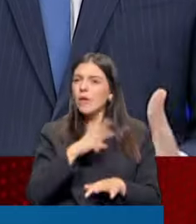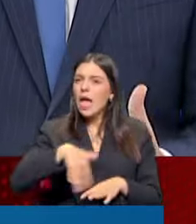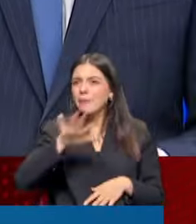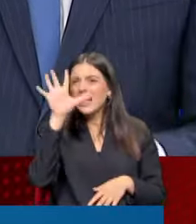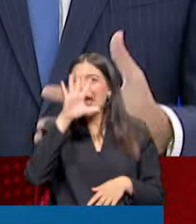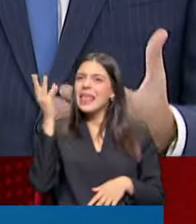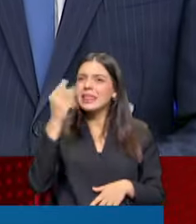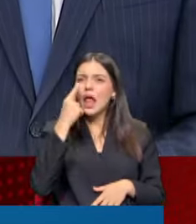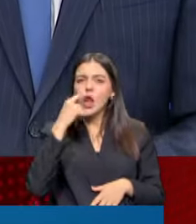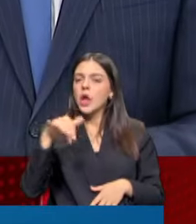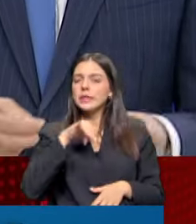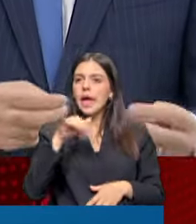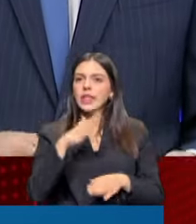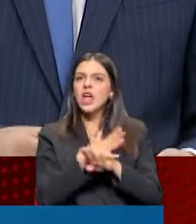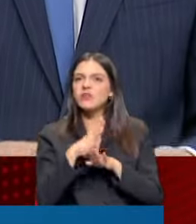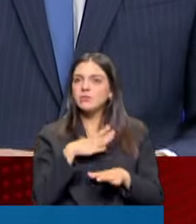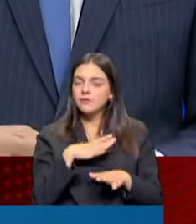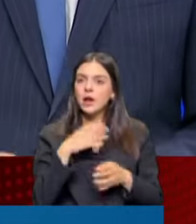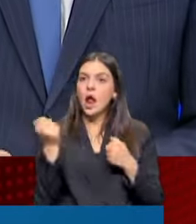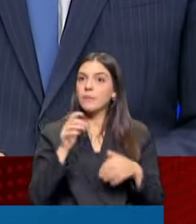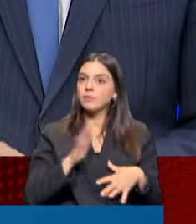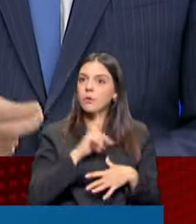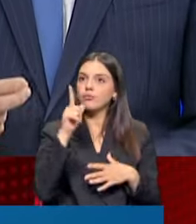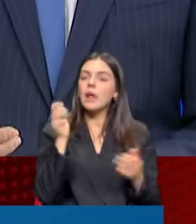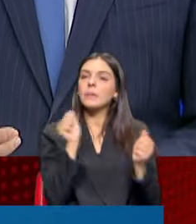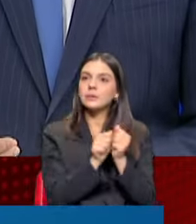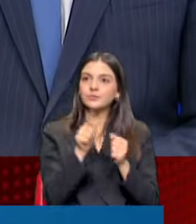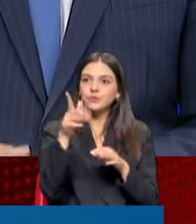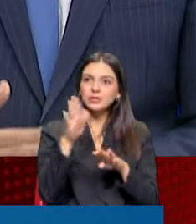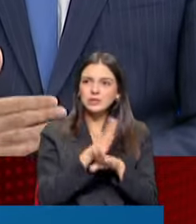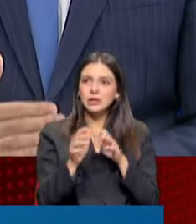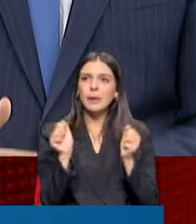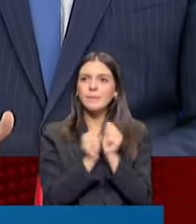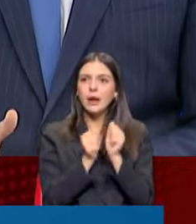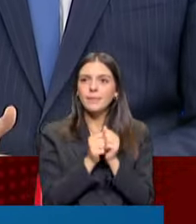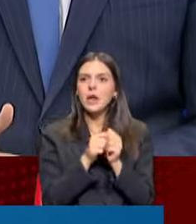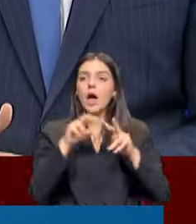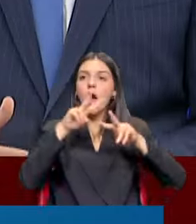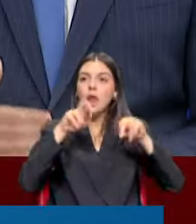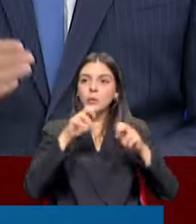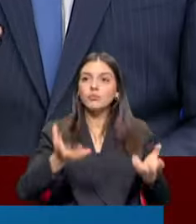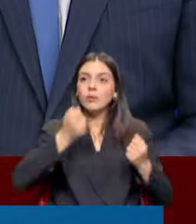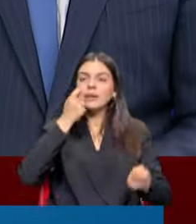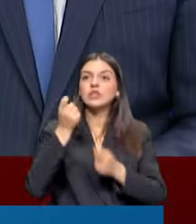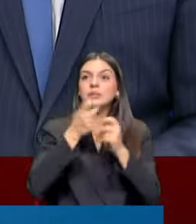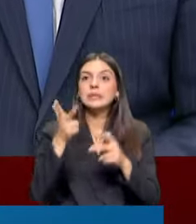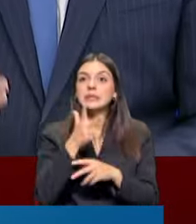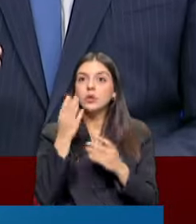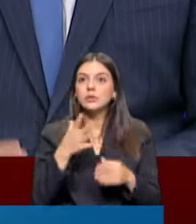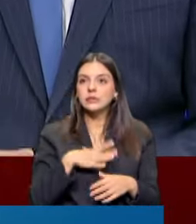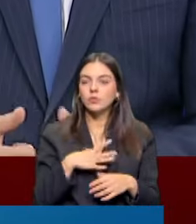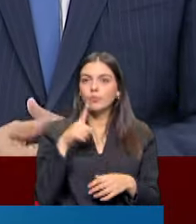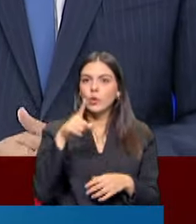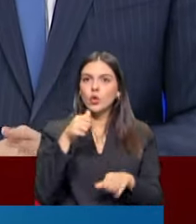50'ye yakın ürünümüz var içinde ve aracımız var. Bunlarla birlikte, bu araç gereçlerle birlikte arama kurtarma çalışmaları hızlı yürüsün istiyoruz. Bu